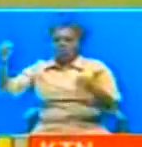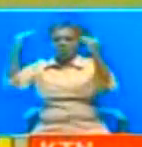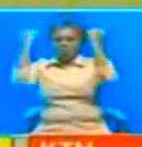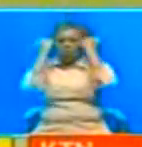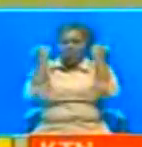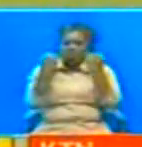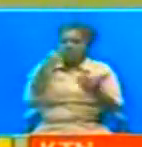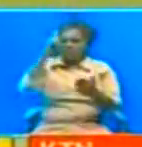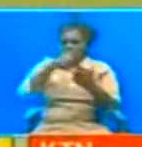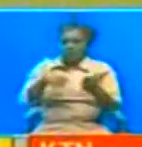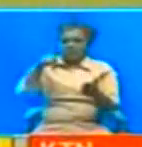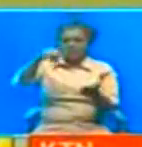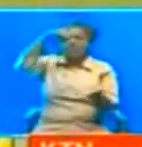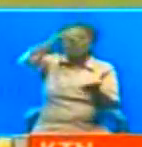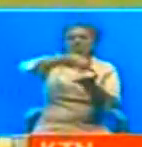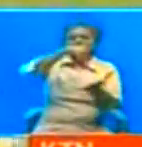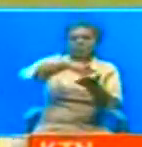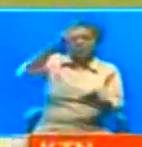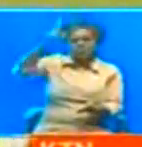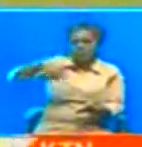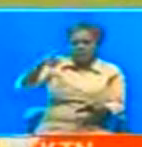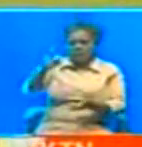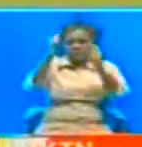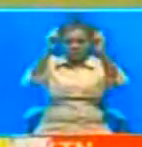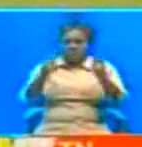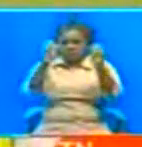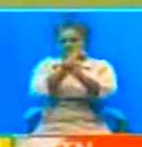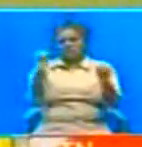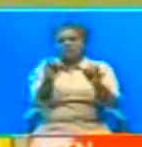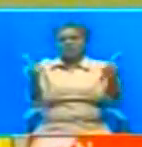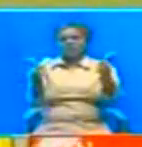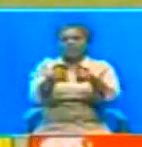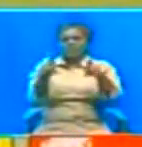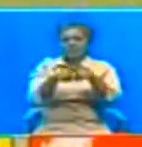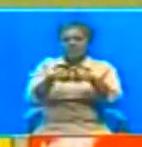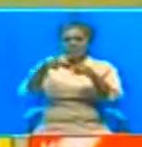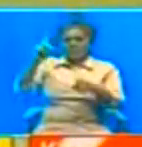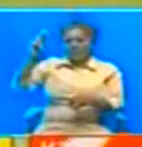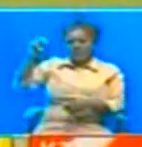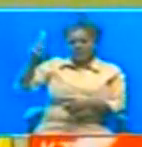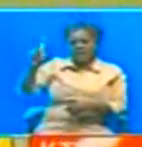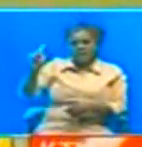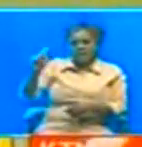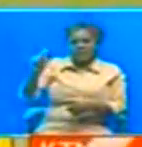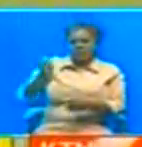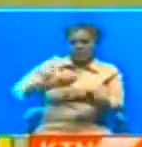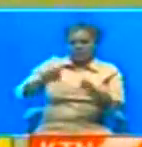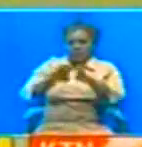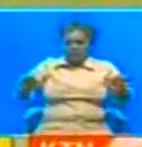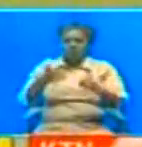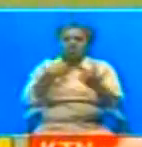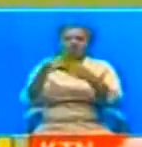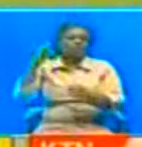madai kwamba wakuhusishwa katika kuidhinisha mgomo huo. Kwa upande wake, katibu mkuu Nat Wilson Sosion akizungumza kwa njia ya